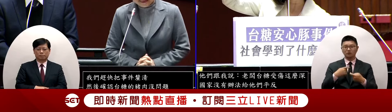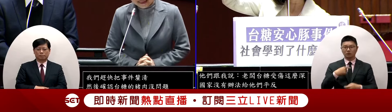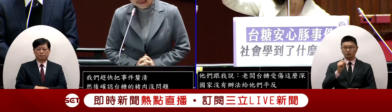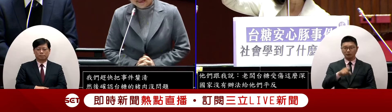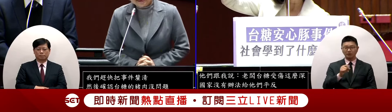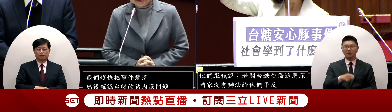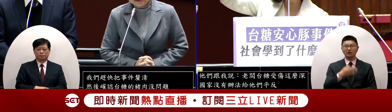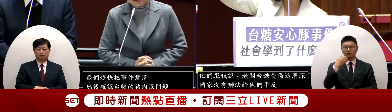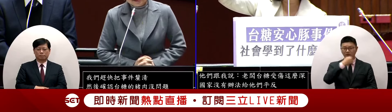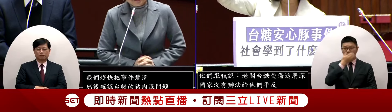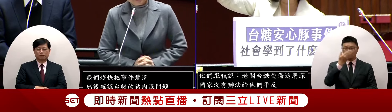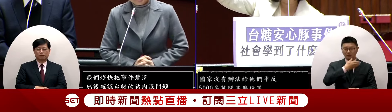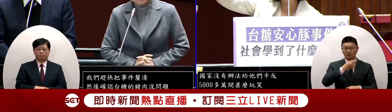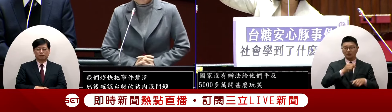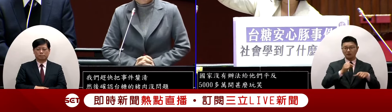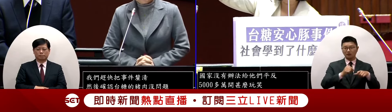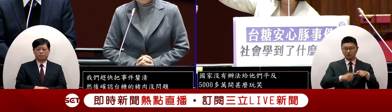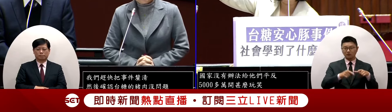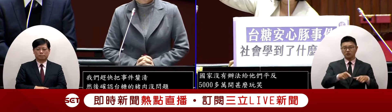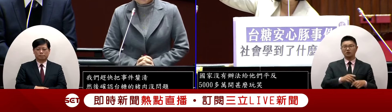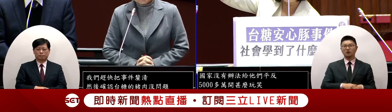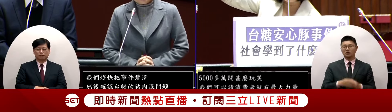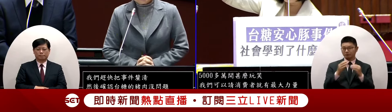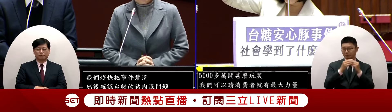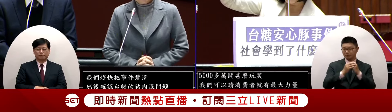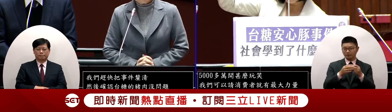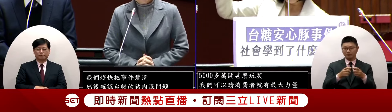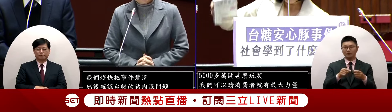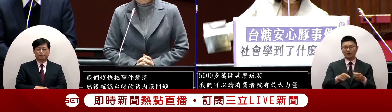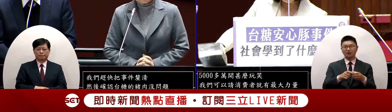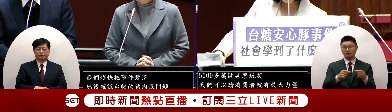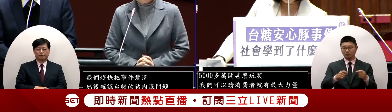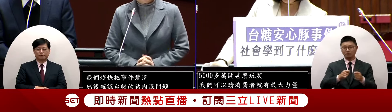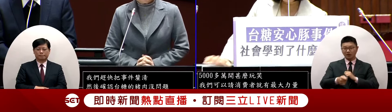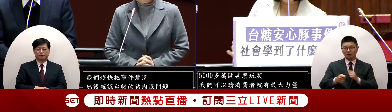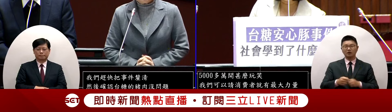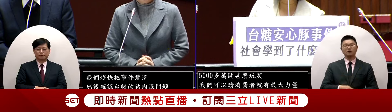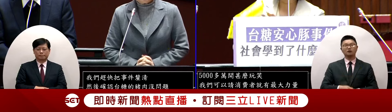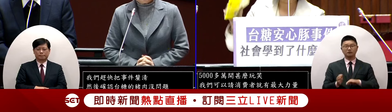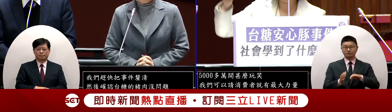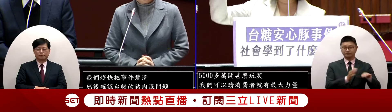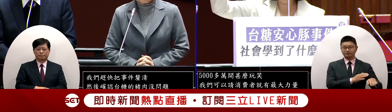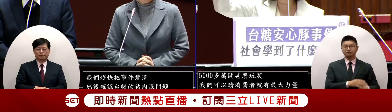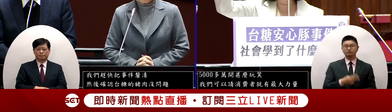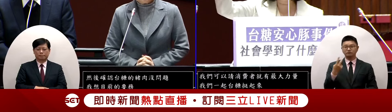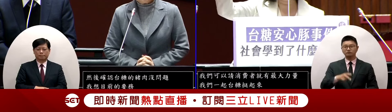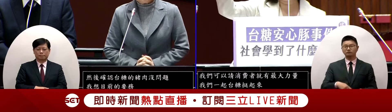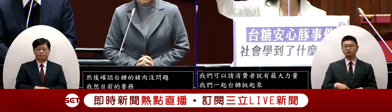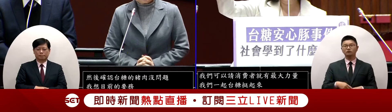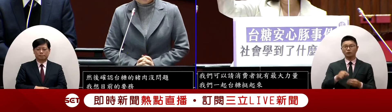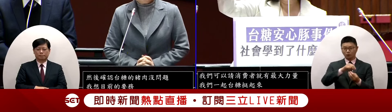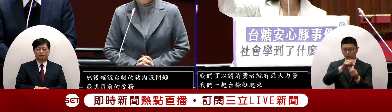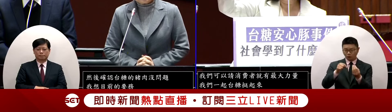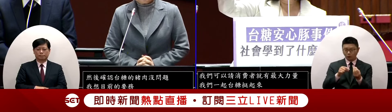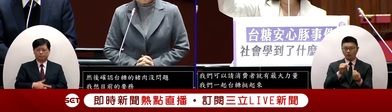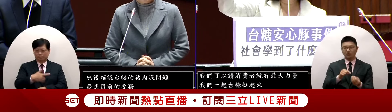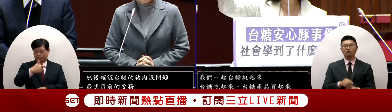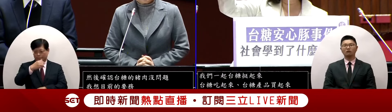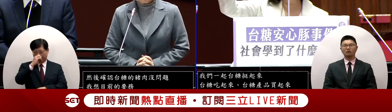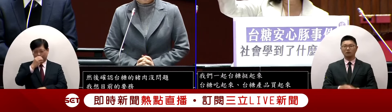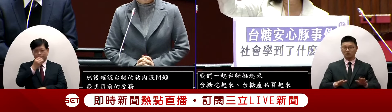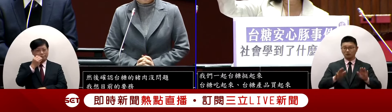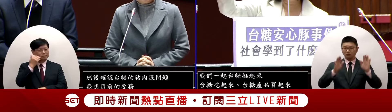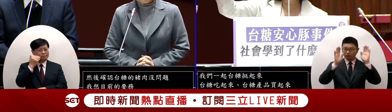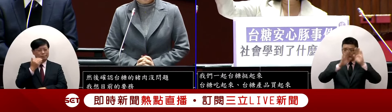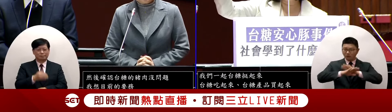麦片，办公室大家下午查一下，我们买了台糖的手工水饺， 那很好吃。 晚上